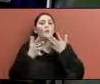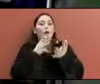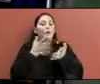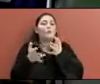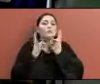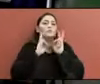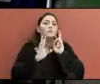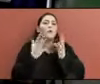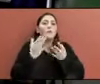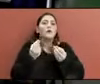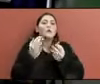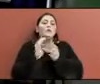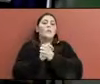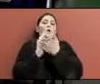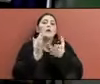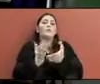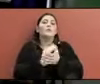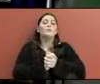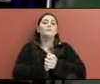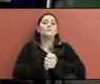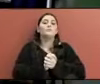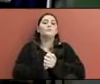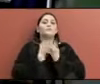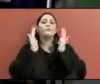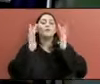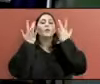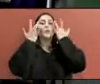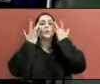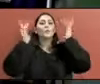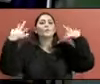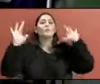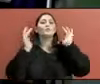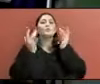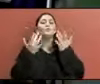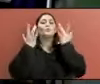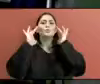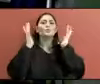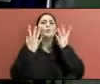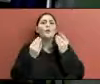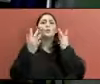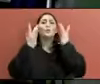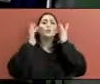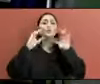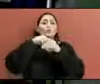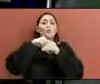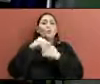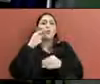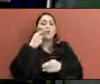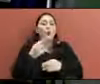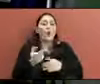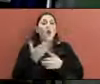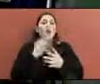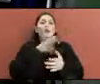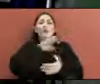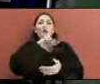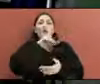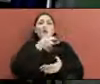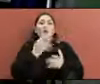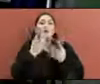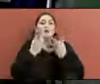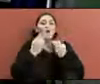Gerçekten takdir ediyorum. Peki müdürüm, kültür olarak, kültürde yaşlara daha mı çok